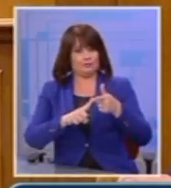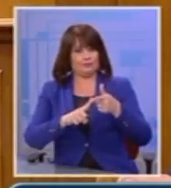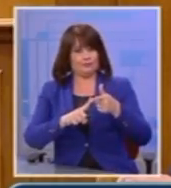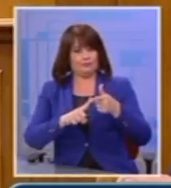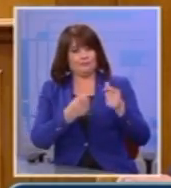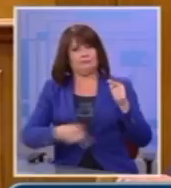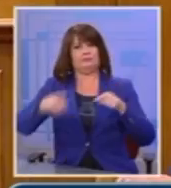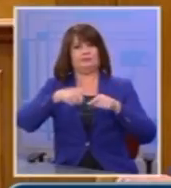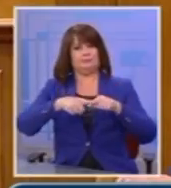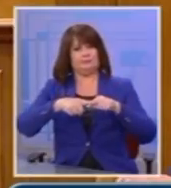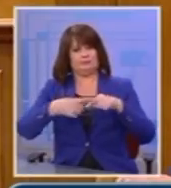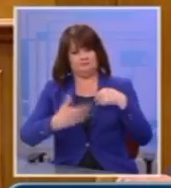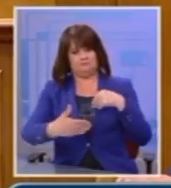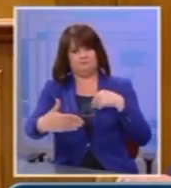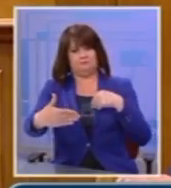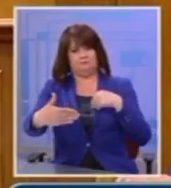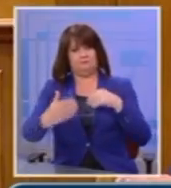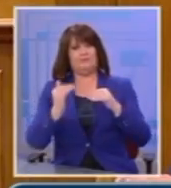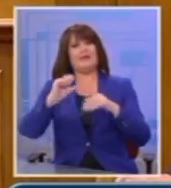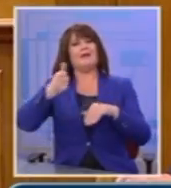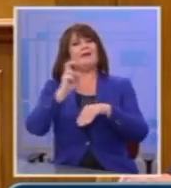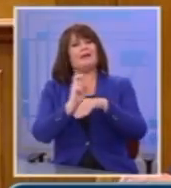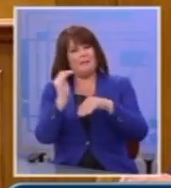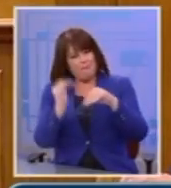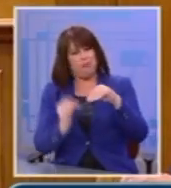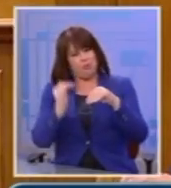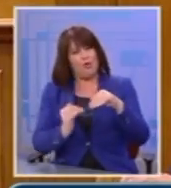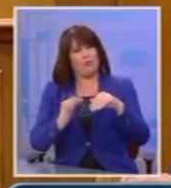πρόσθετος δημοσιονομικός χώρος που προκύπτει από τα χαμηλά πρωτογενή πλεονάσματα